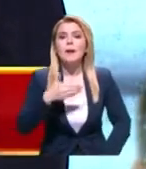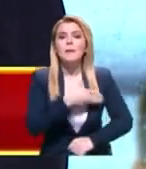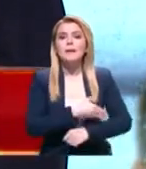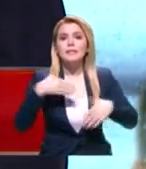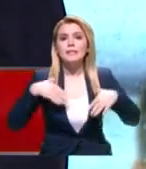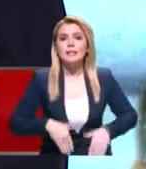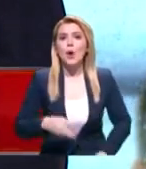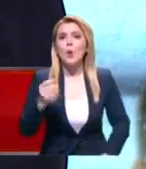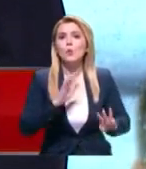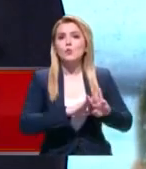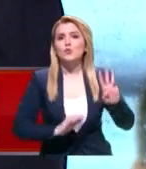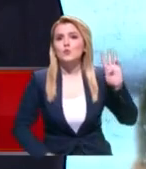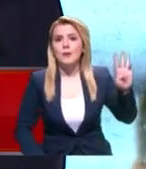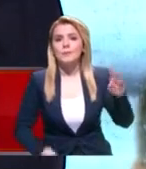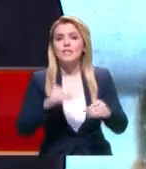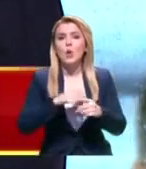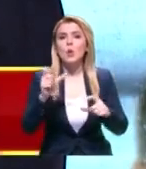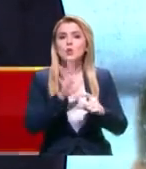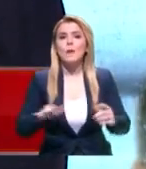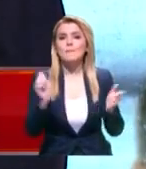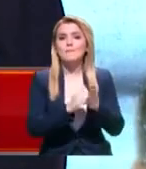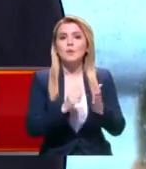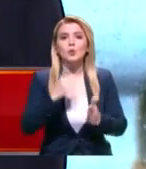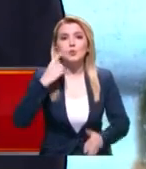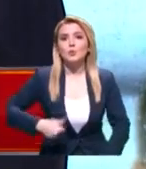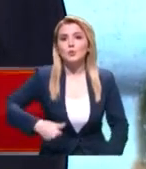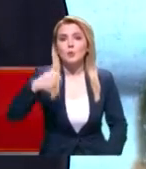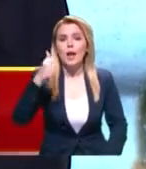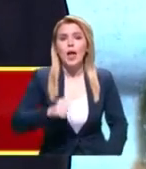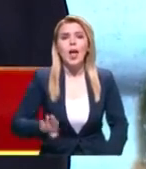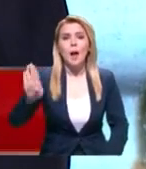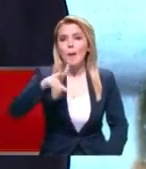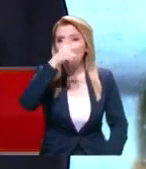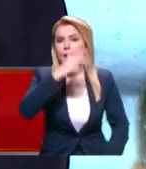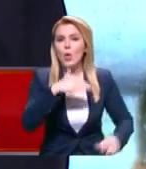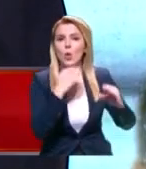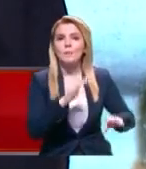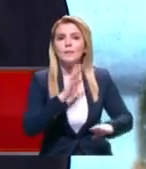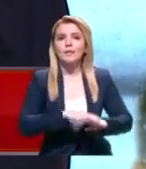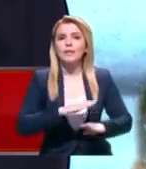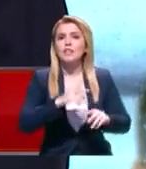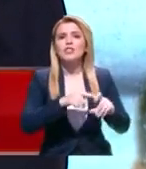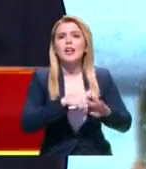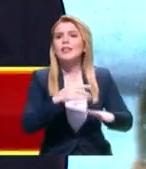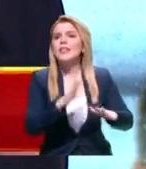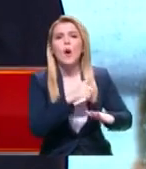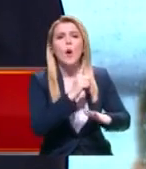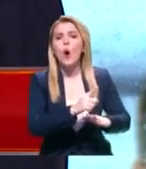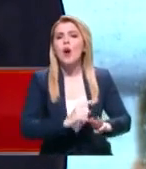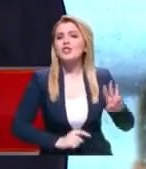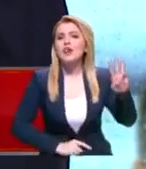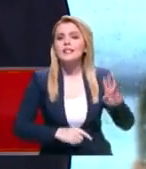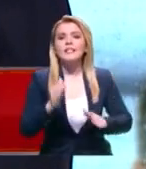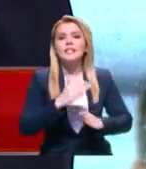İnce'nin üç parmak işareti için sosyal medyada Erdoğan'ın Rabia'sına benziyor yorumları yapıldı. İnce neden o işareti